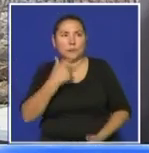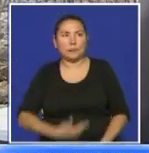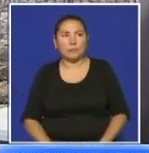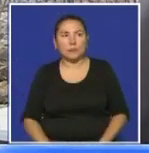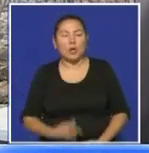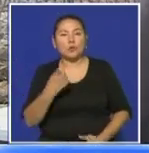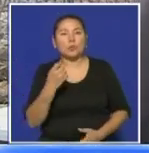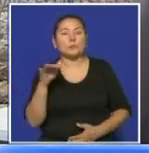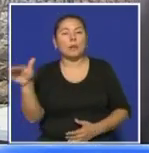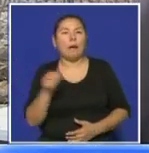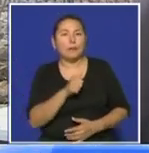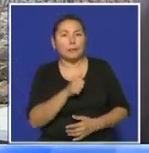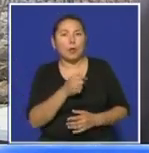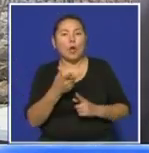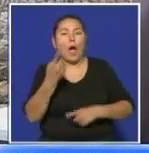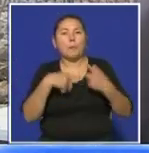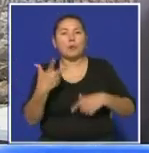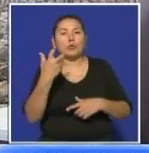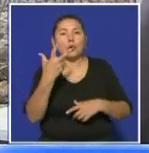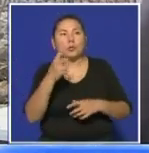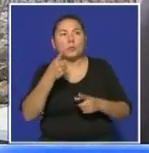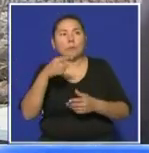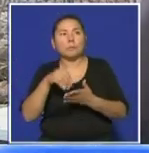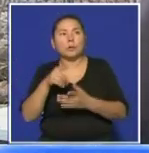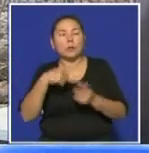100 мың алдым, мен 300 мың апарып тіреді.